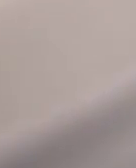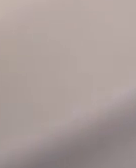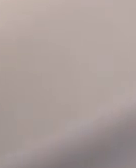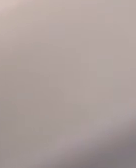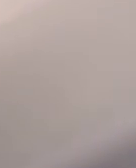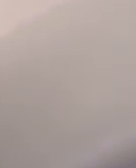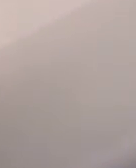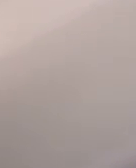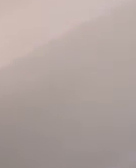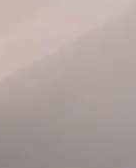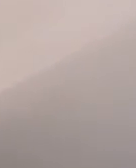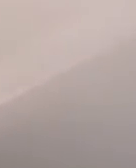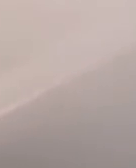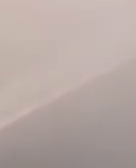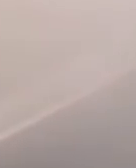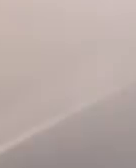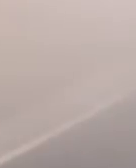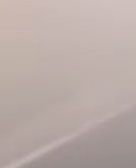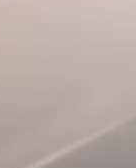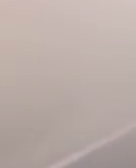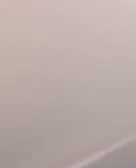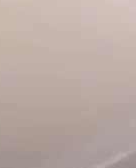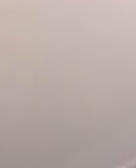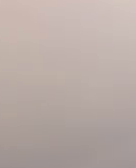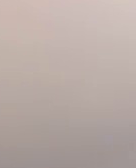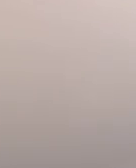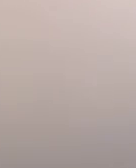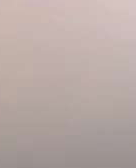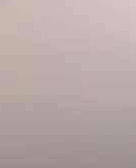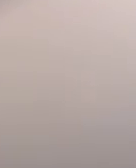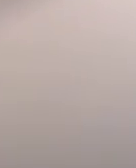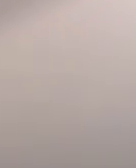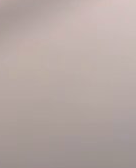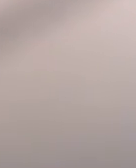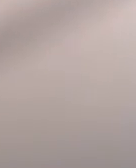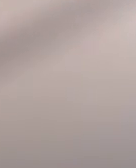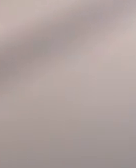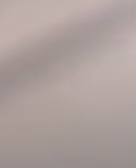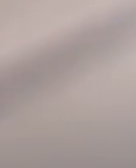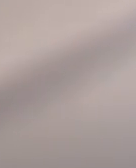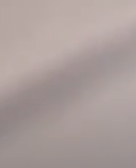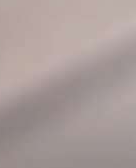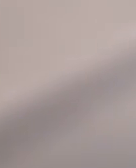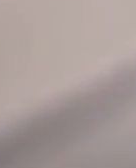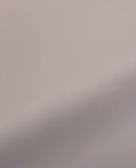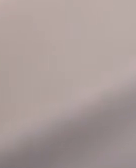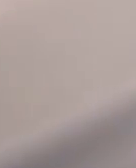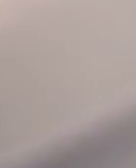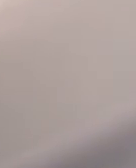YouTube channel. Para sa mga kapuso abroad, pwede nyo rin kaming makasama sa GMA Pinoy